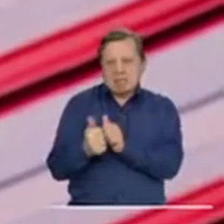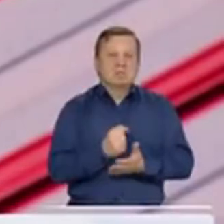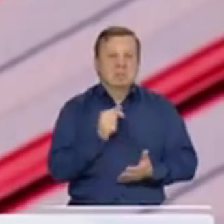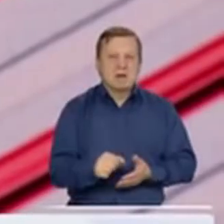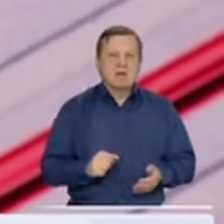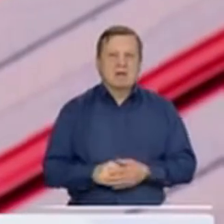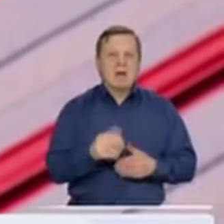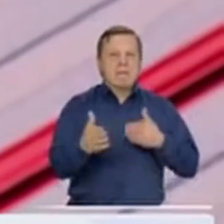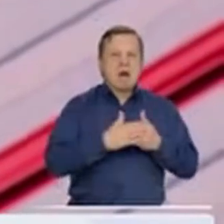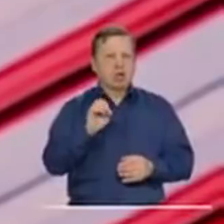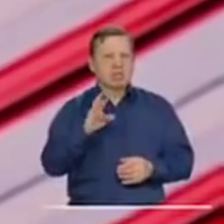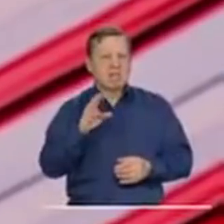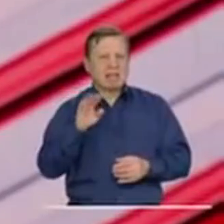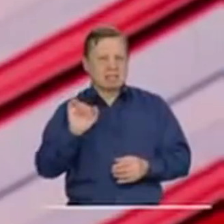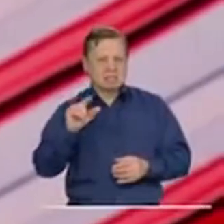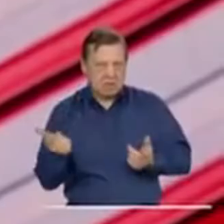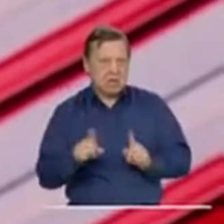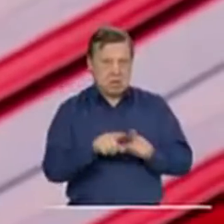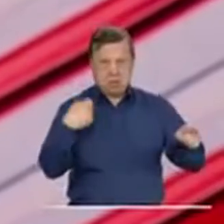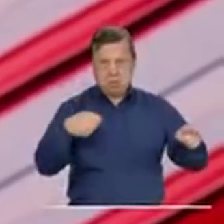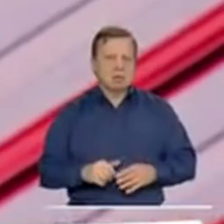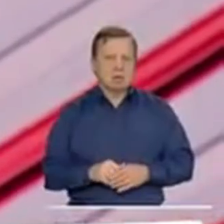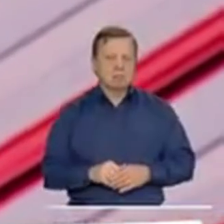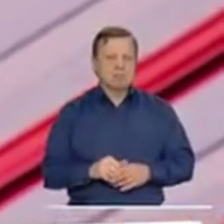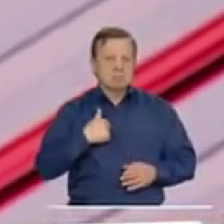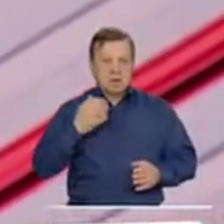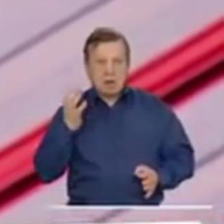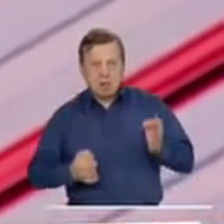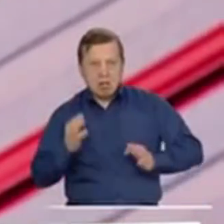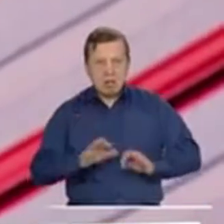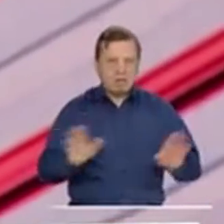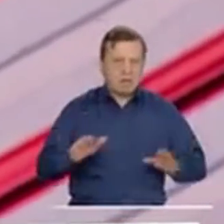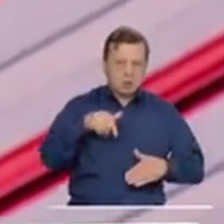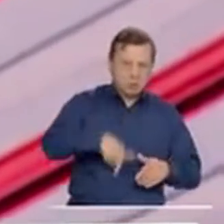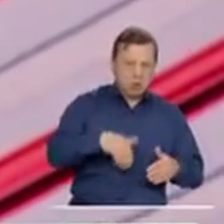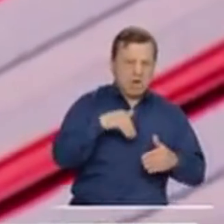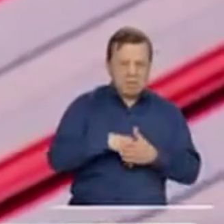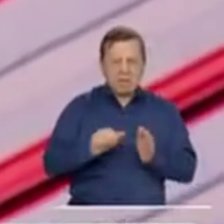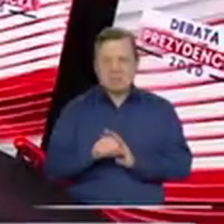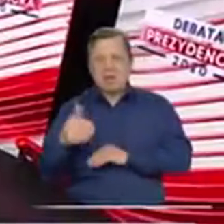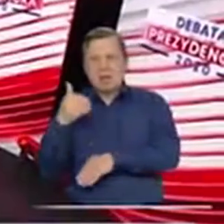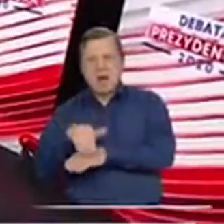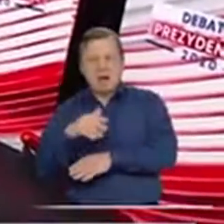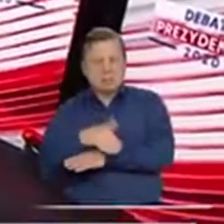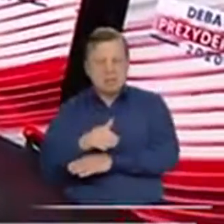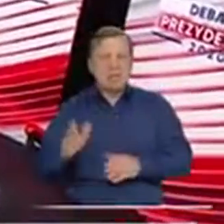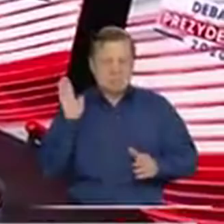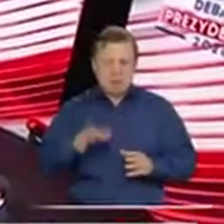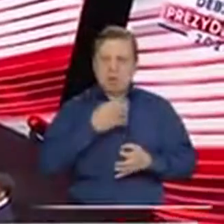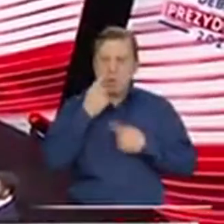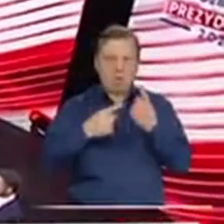partnerskie, małżeństwa homoseksualne, dumna obrona tygodnika Wprost. Czy to na forum wewnętrznym, czy na forum międzynarodowym. Będę mówił, jak jest.